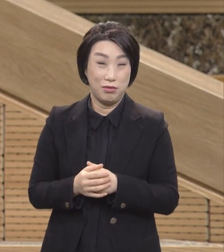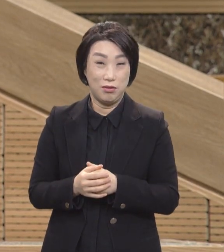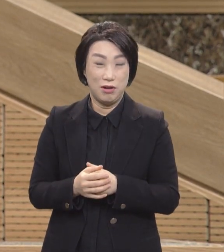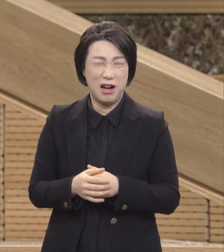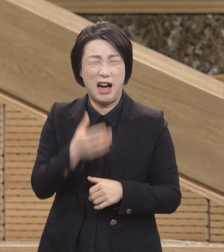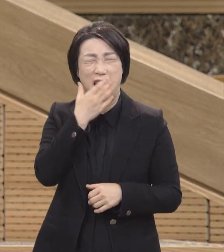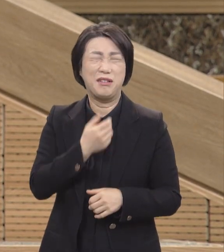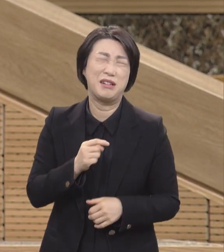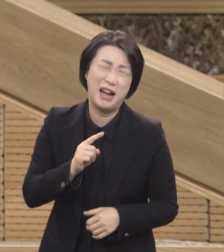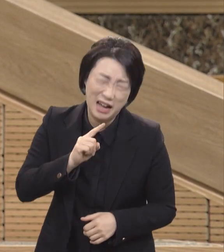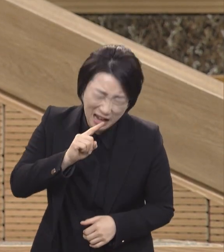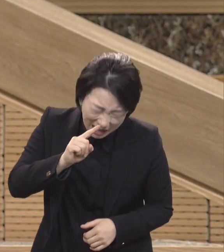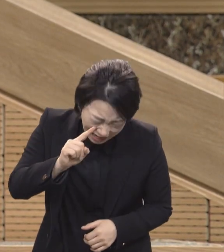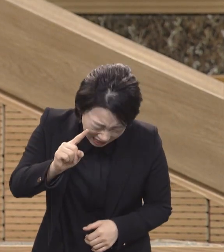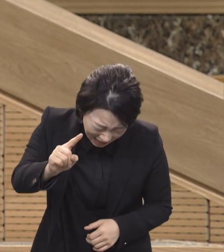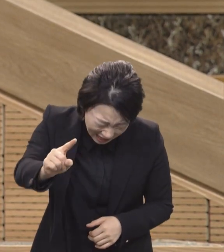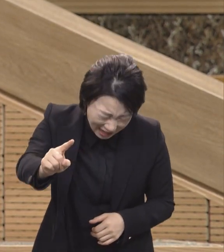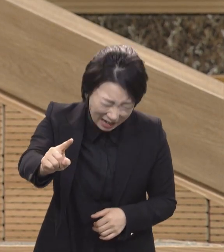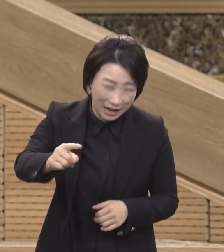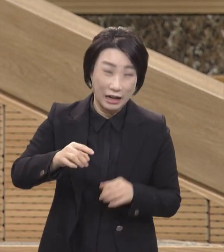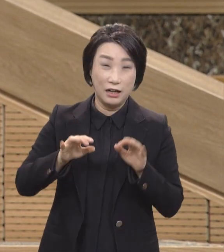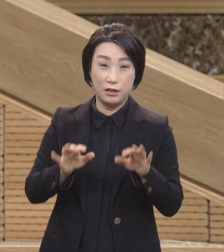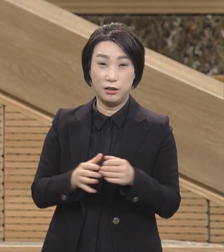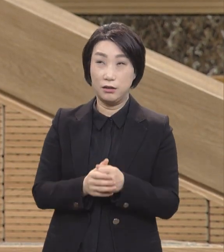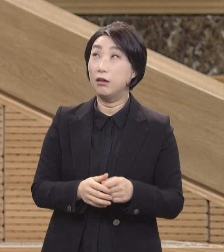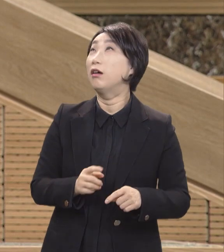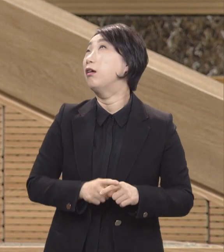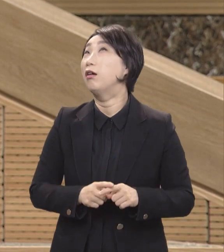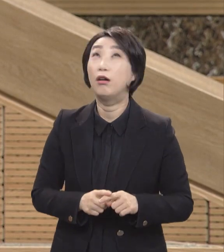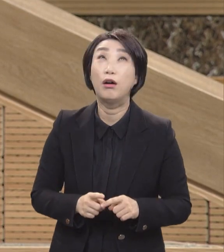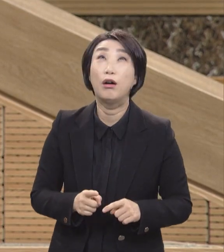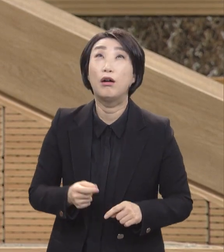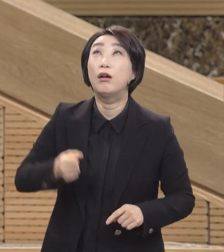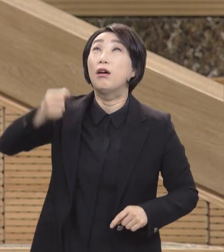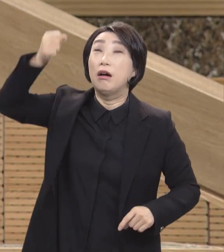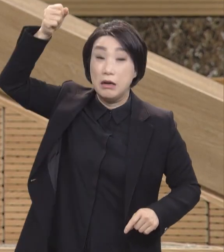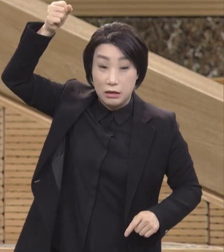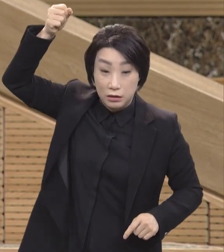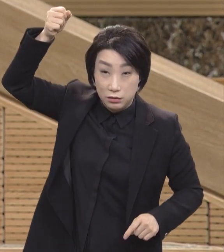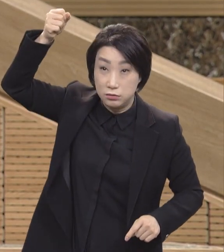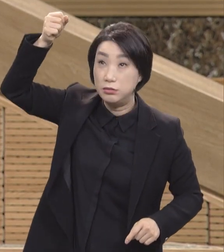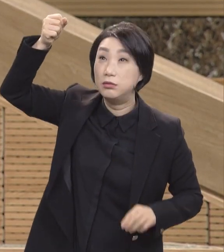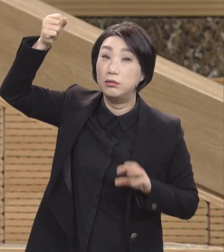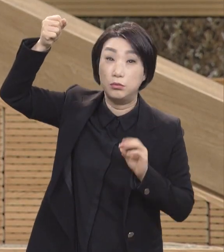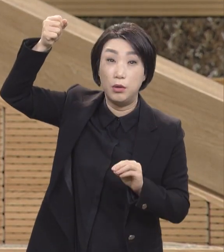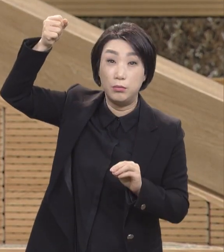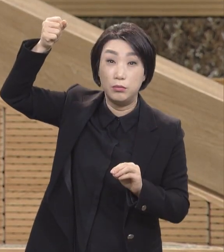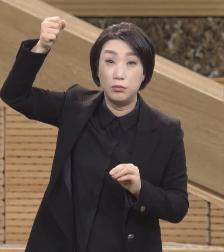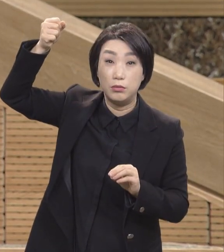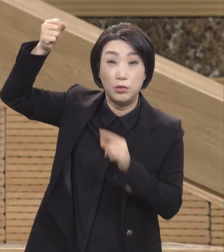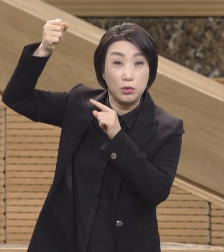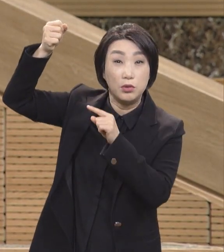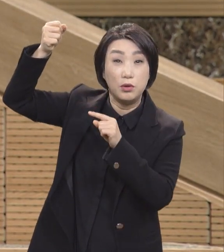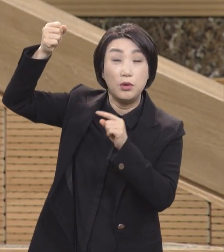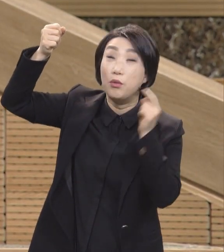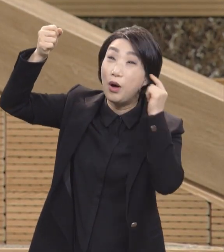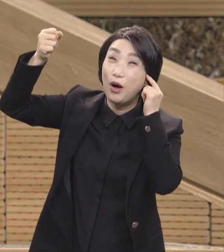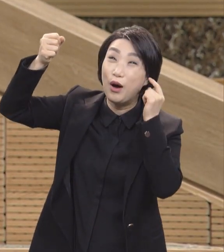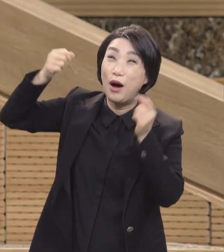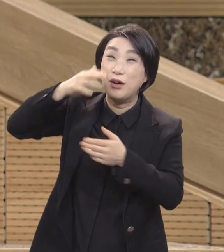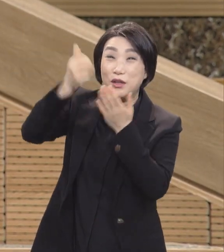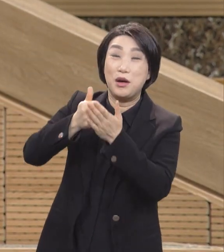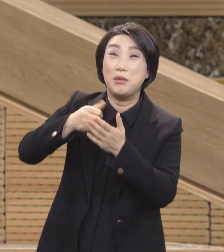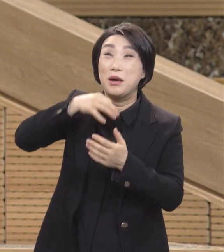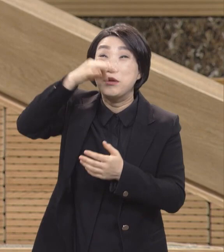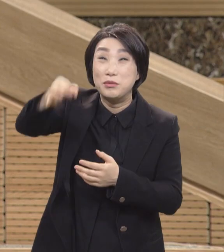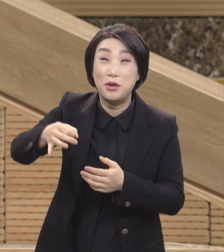모리아산을 진동이 아주 딱 멈춰섰어. 왜 멈춰? 하나님 멈춰 세워야